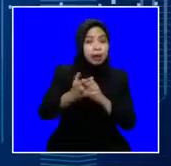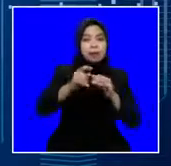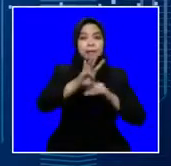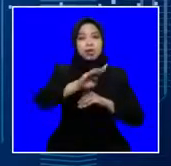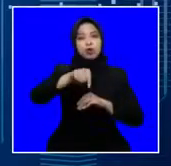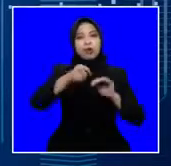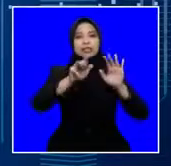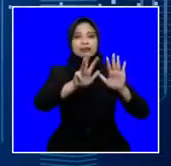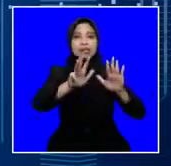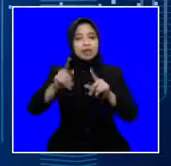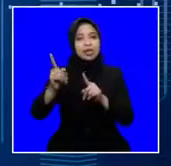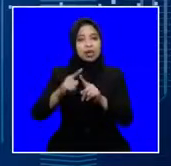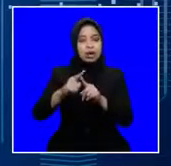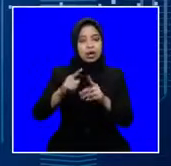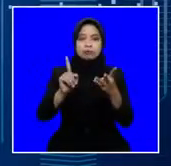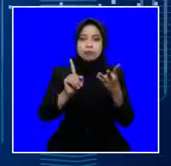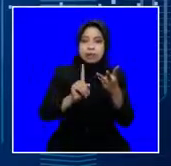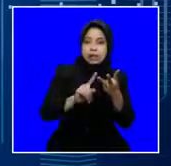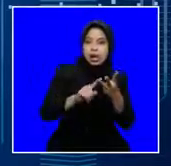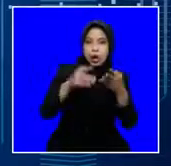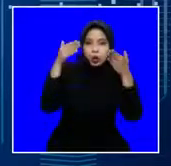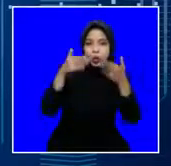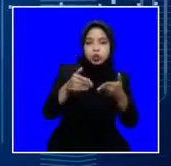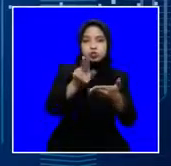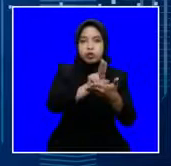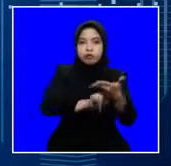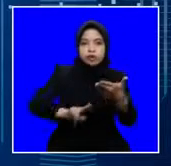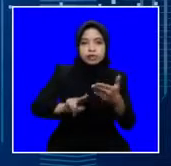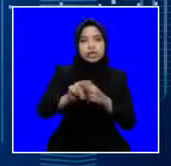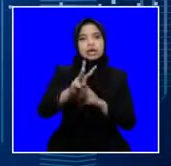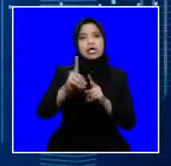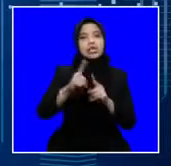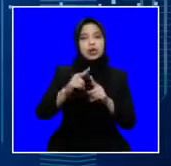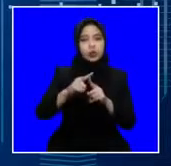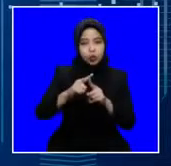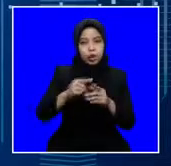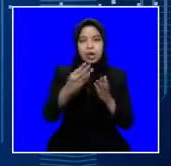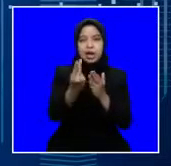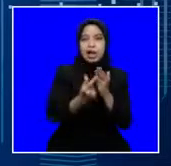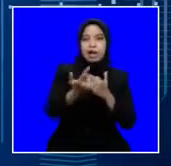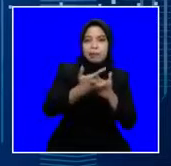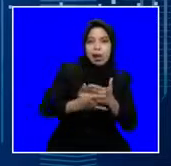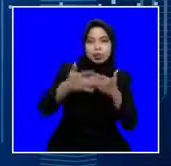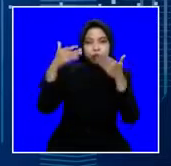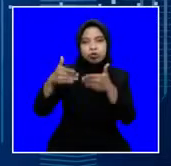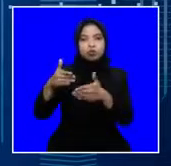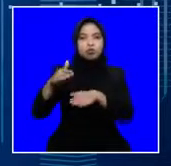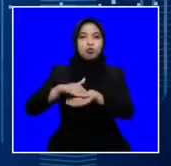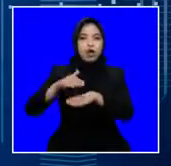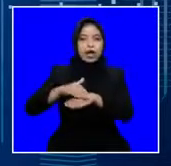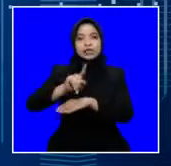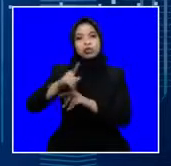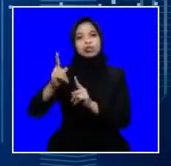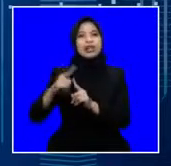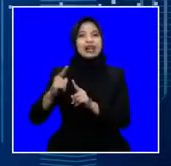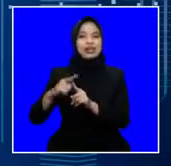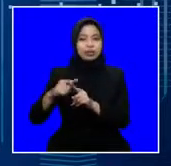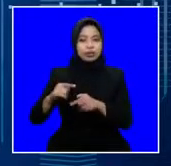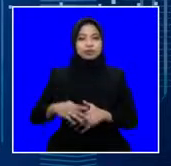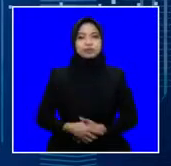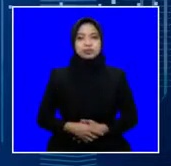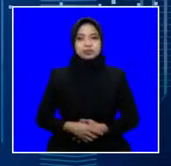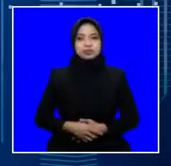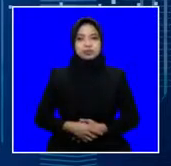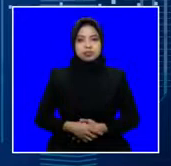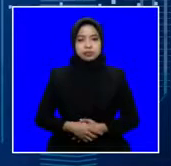triliun, dana abadi untuk perguruan tinggi 3 triliun, dan dana abadi untuk kebudayaan 1 triliun. Kementerian